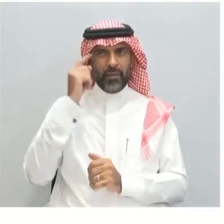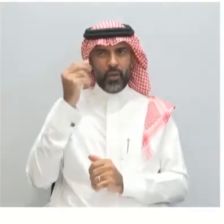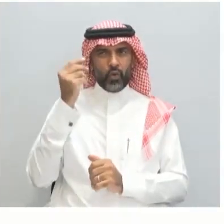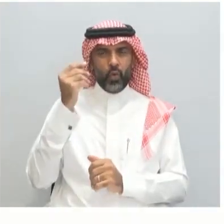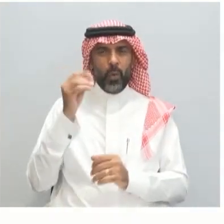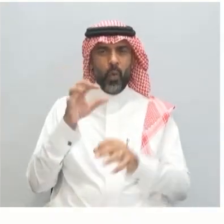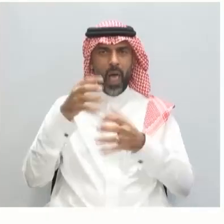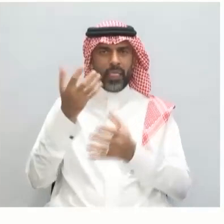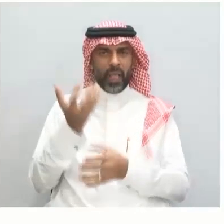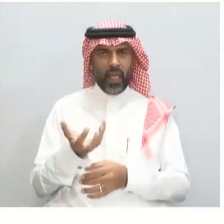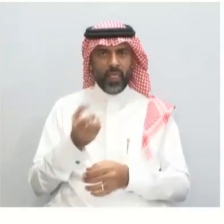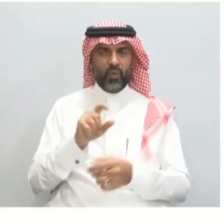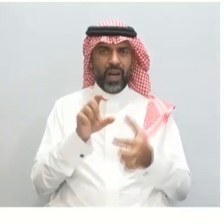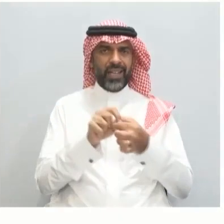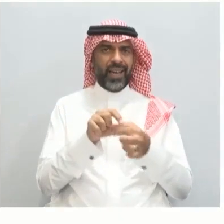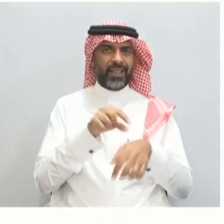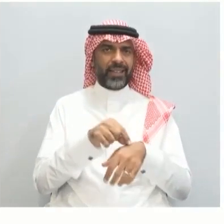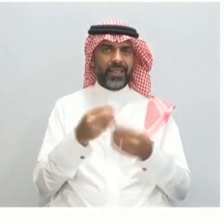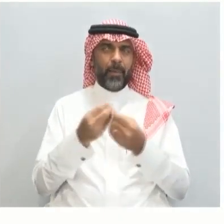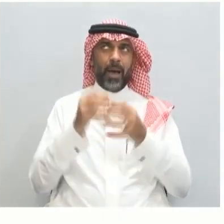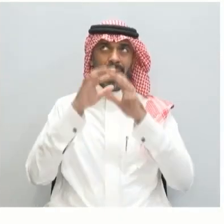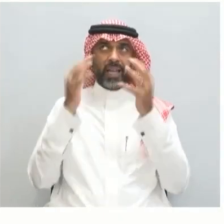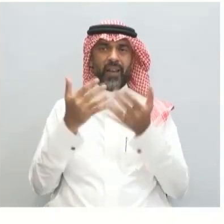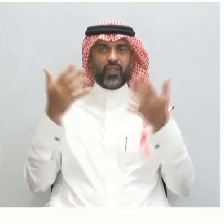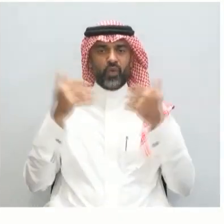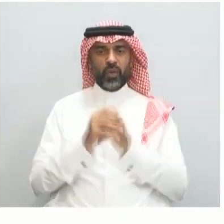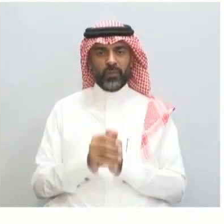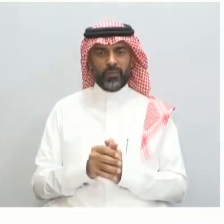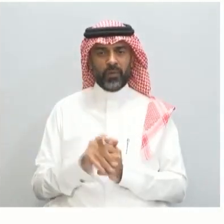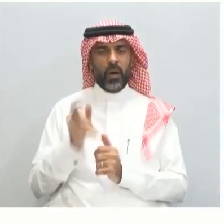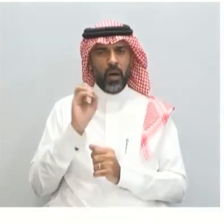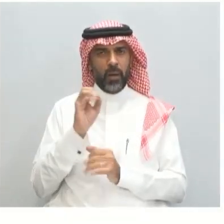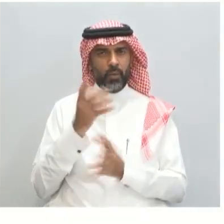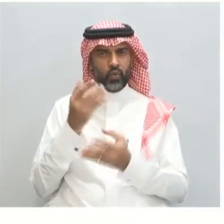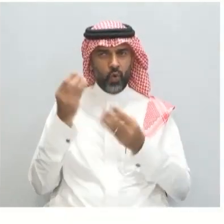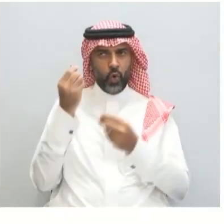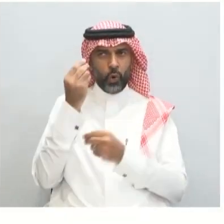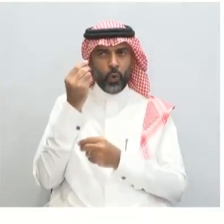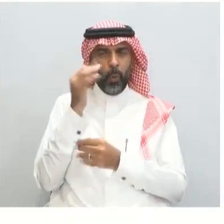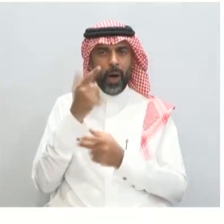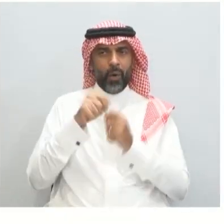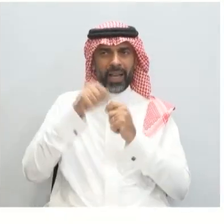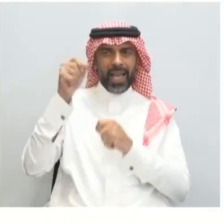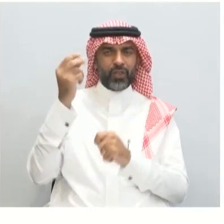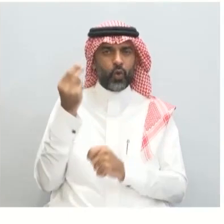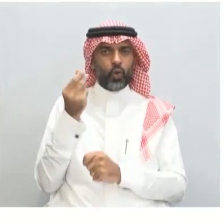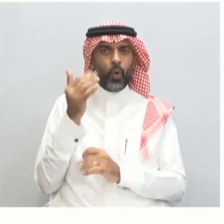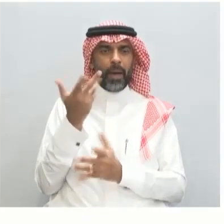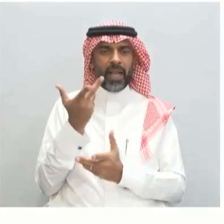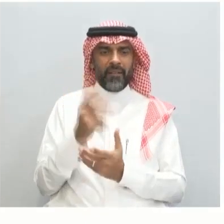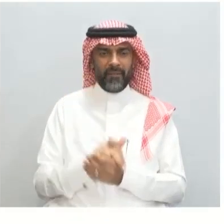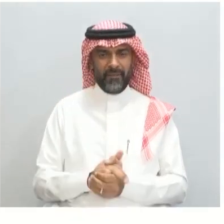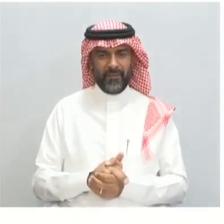الانساني بالغلاف الجوي وما هي الرطوبه وما هي الرطوبه النسبيه وكيف نقيس الرطوبه باجهز تها